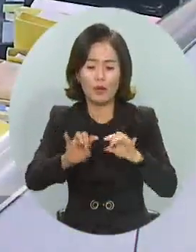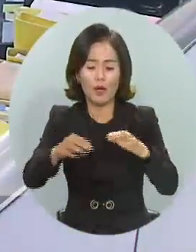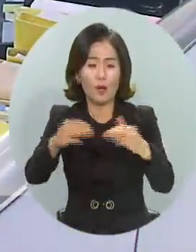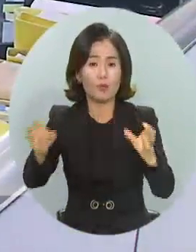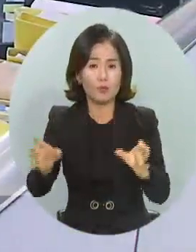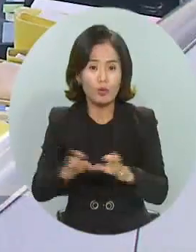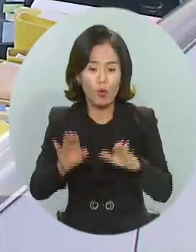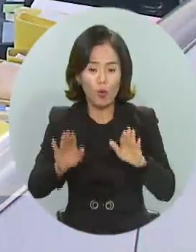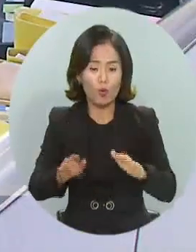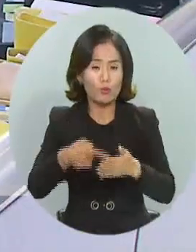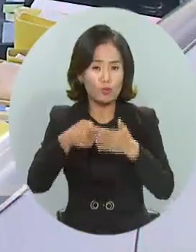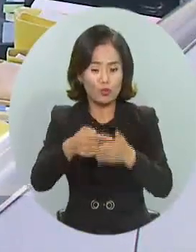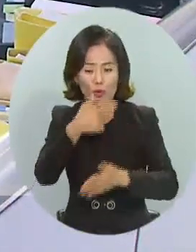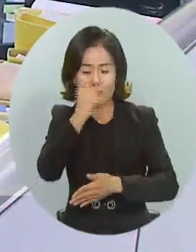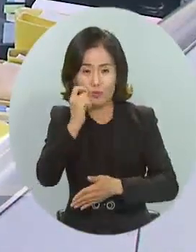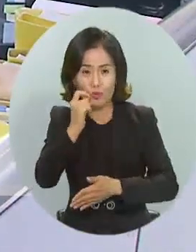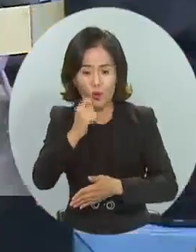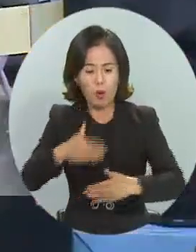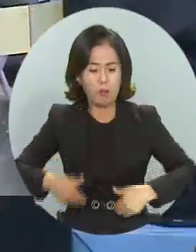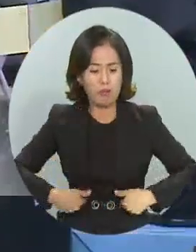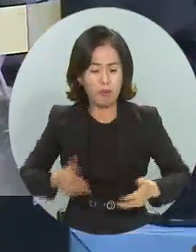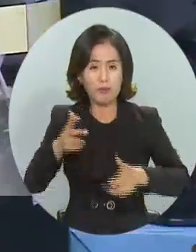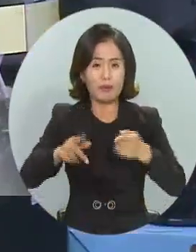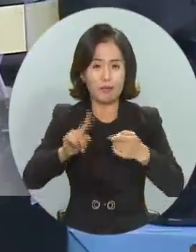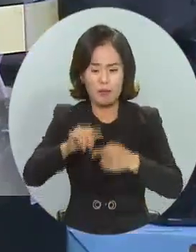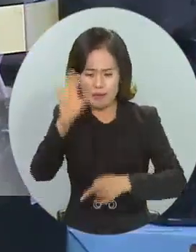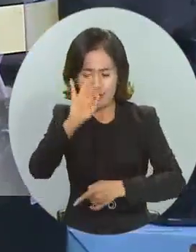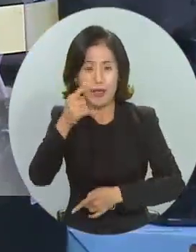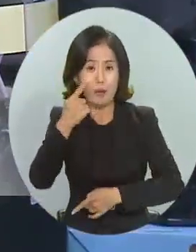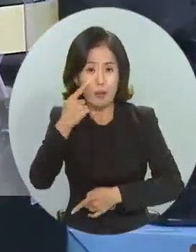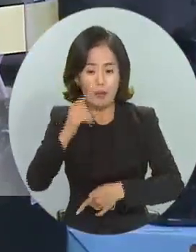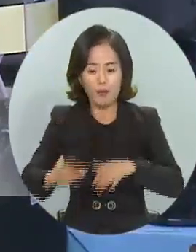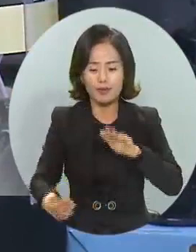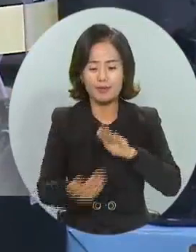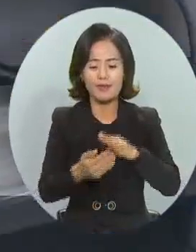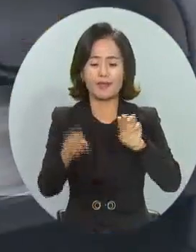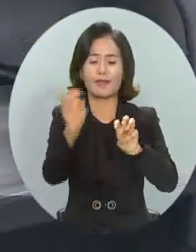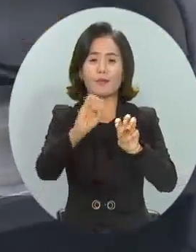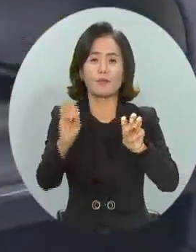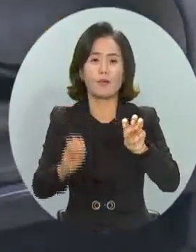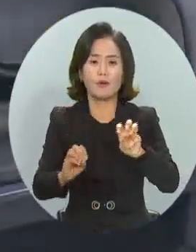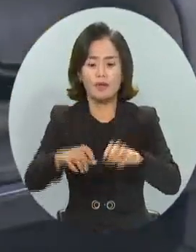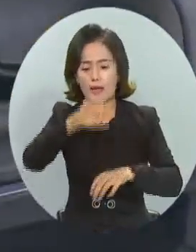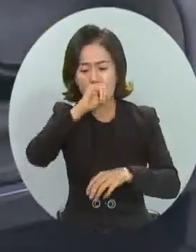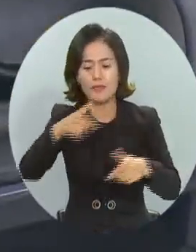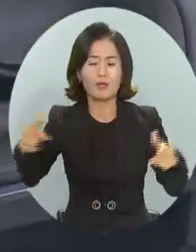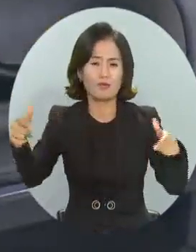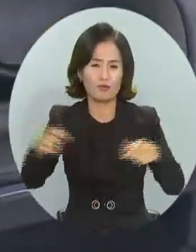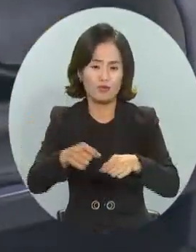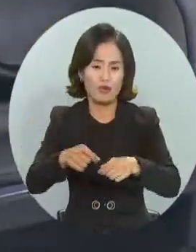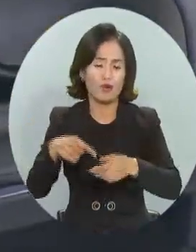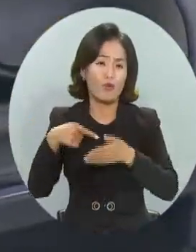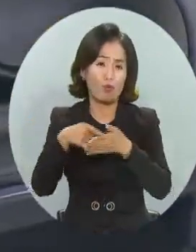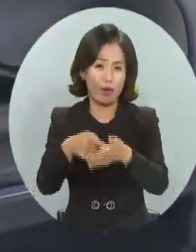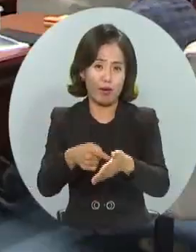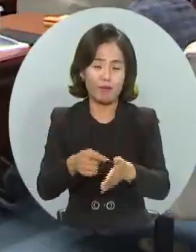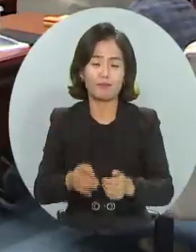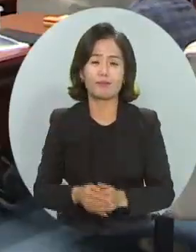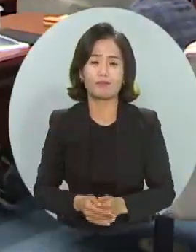부서마다 올해 추진이 미흡하거나 불필요한 사업을 찾아내 최대 30%까지 예산을 삭감하라는 지침을